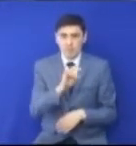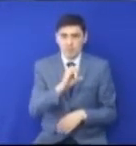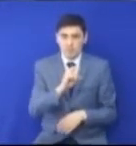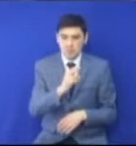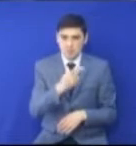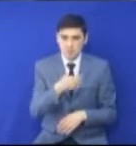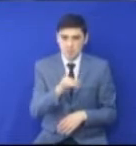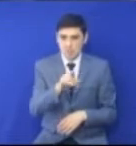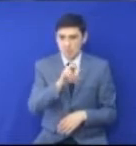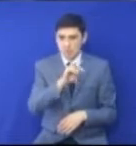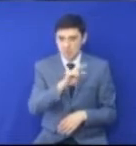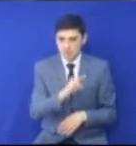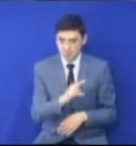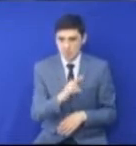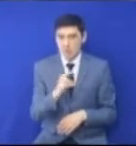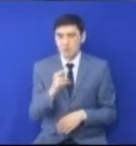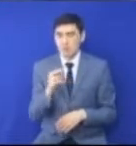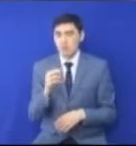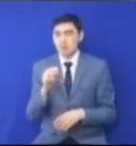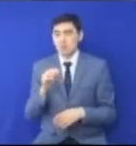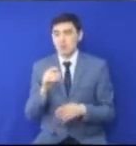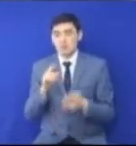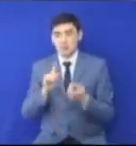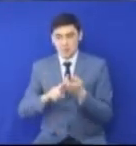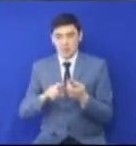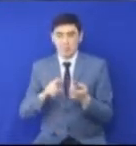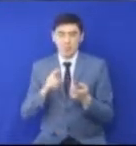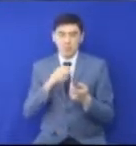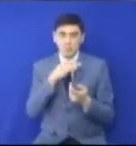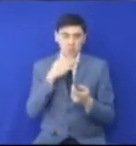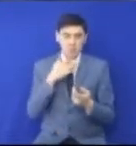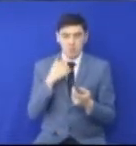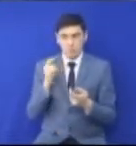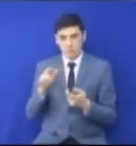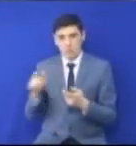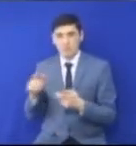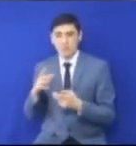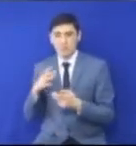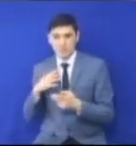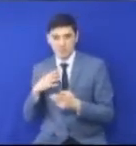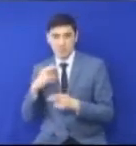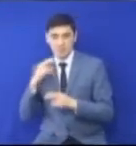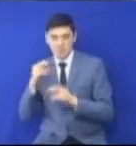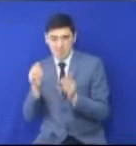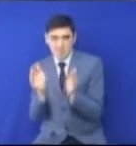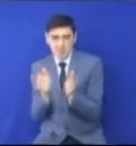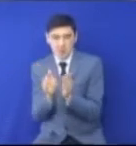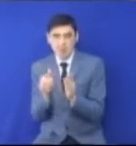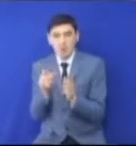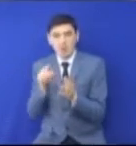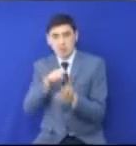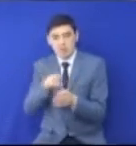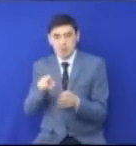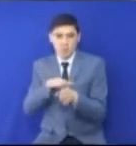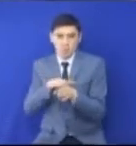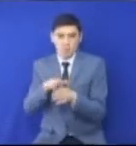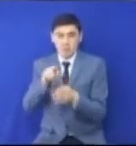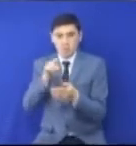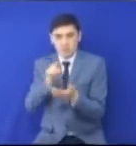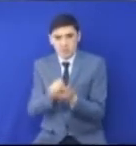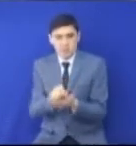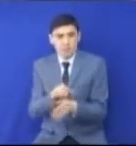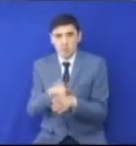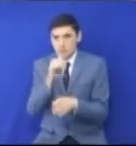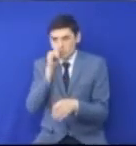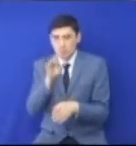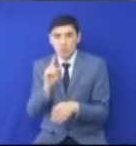жекеменшік пәтер иелері кооперативтер мен прокуратурадан үнемі ескертулер түседі. Кішкентай бөлім болған соң өз міндеттерін дұрыс атқара алмай отыр.